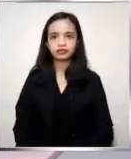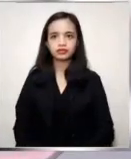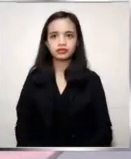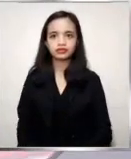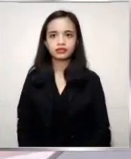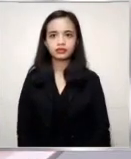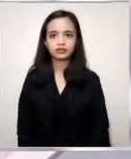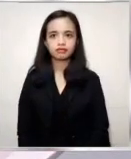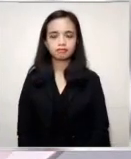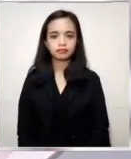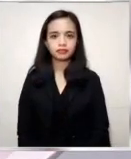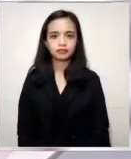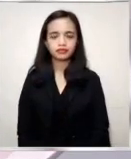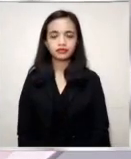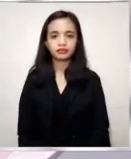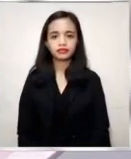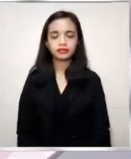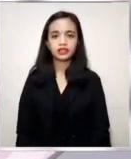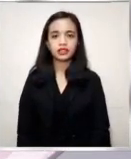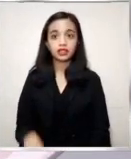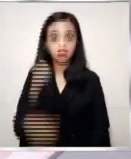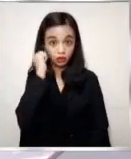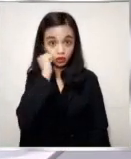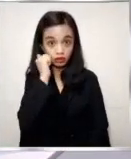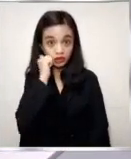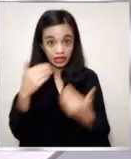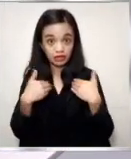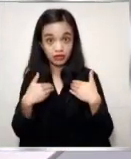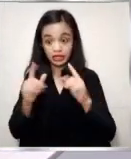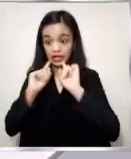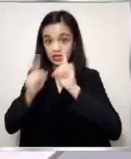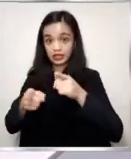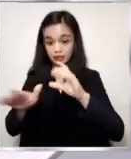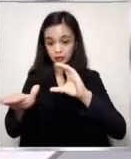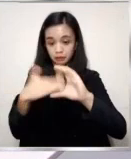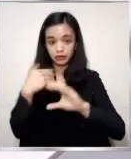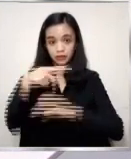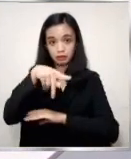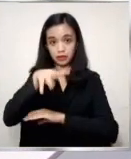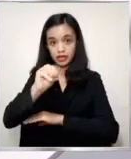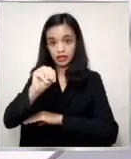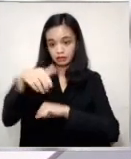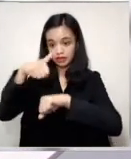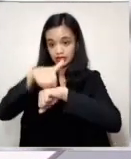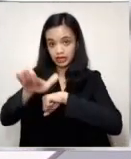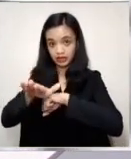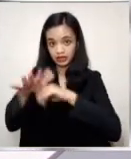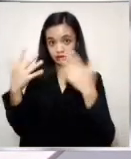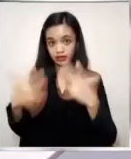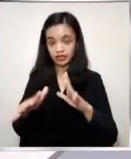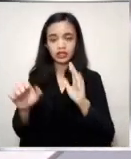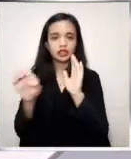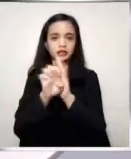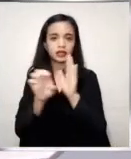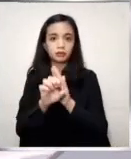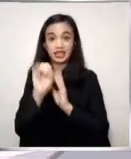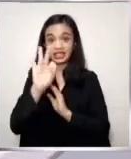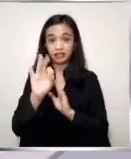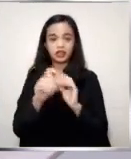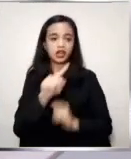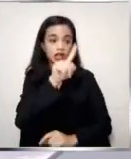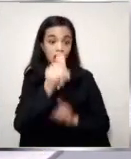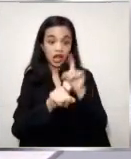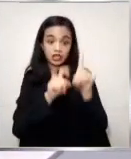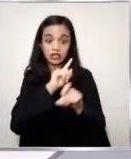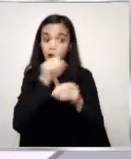Mga kapuso, madalas ba kayo makatanggap ng sagot na PM sent? Pag kayo po ay nagtatanong tungkol sa mga